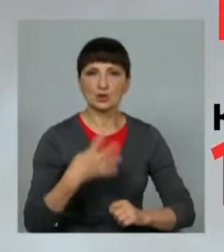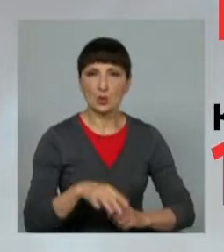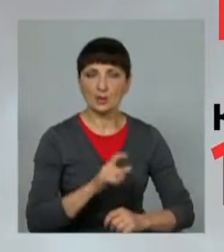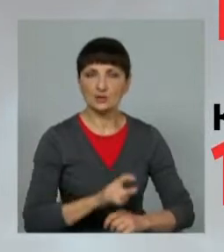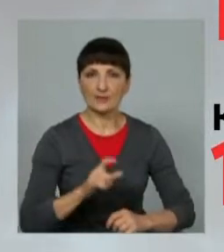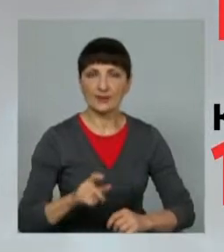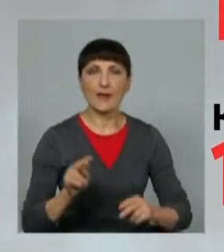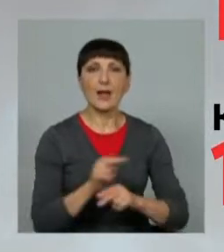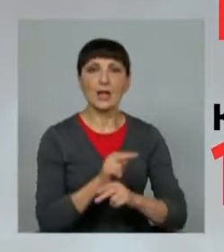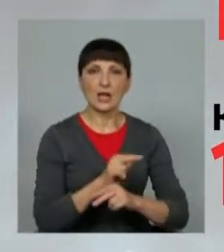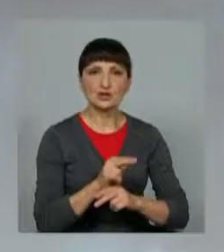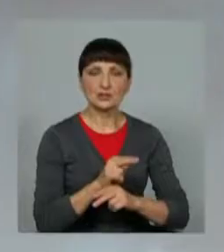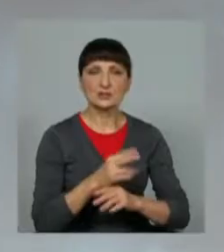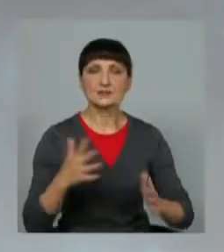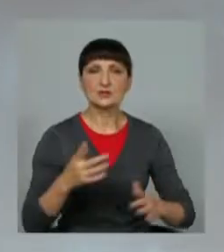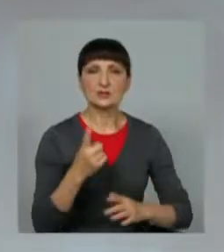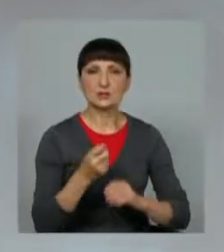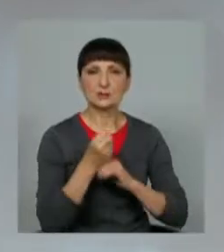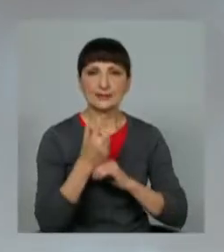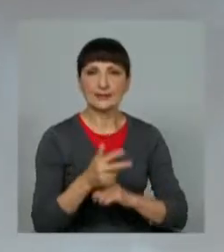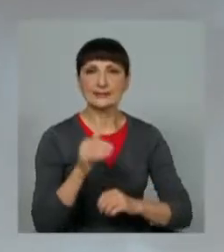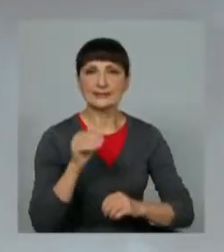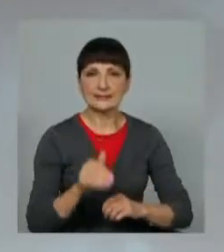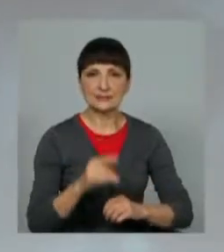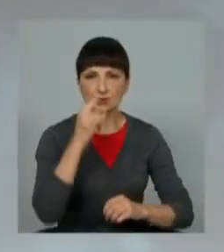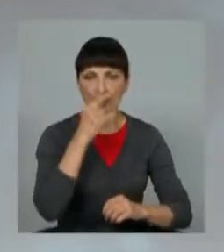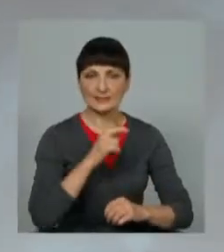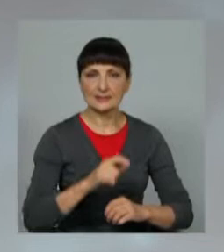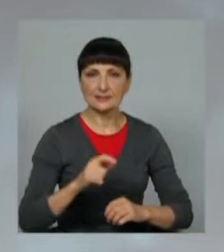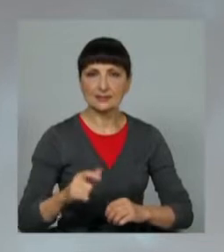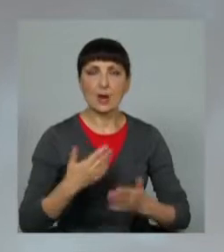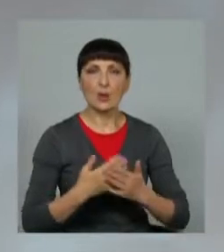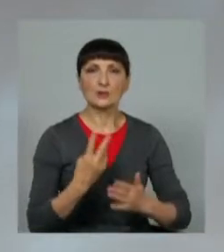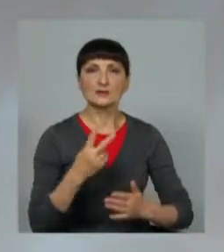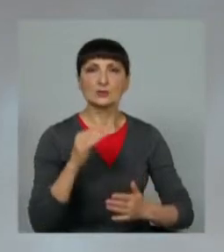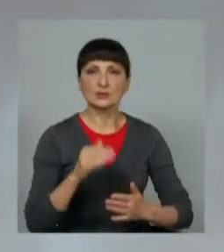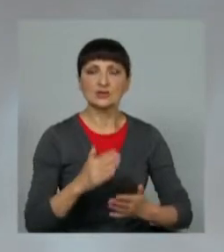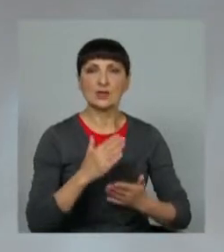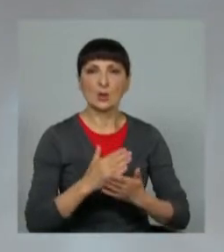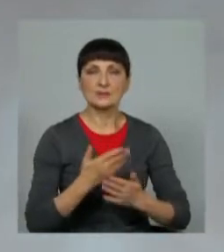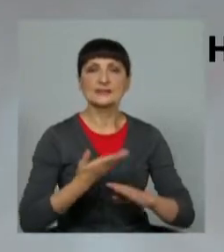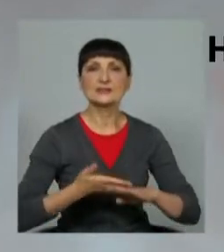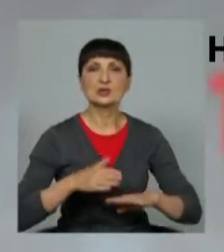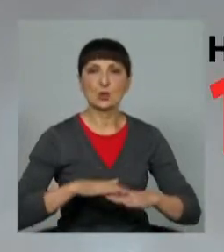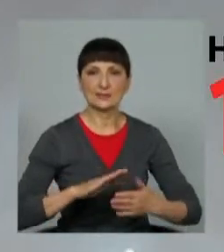человек. Лечатся от инфекции свыше 113 тысяч соотечественников. Около 2000 находятся в